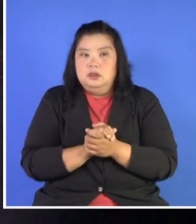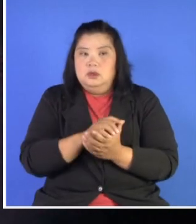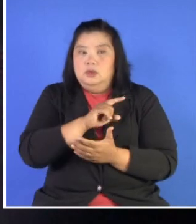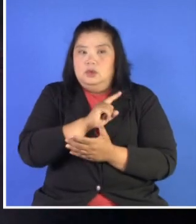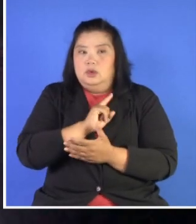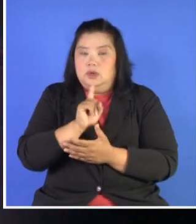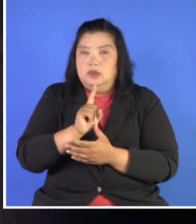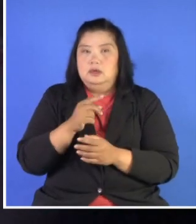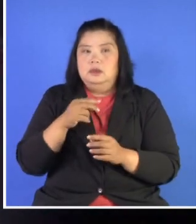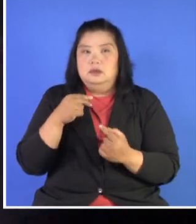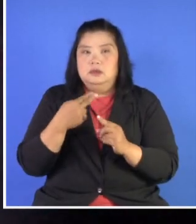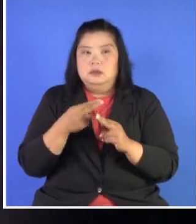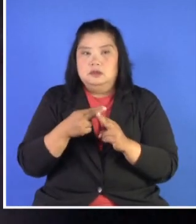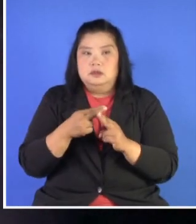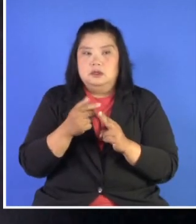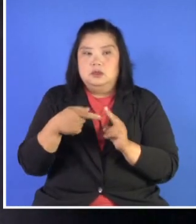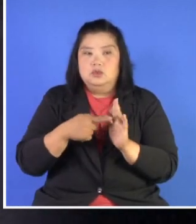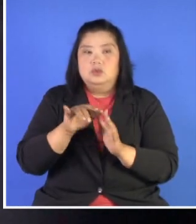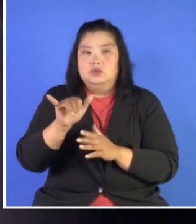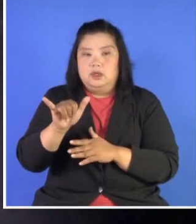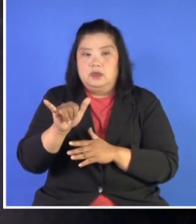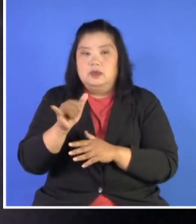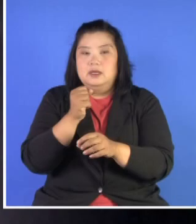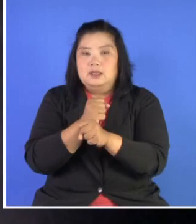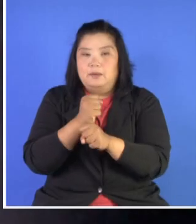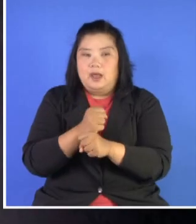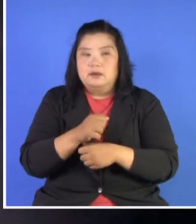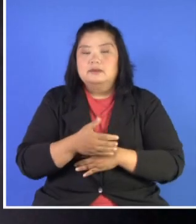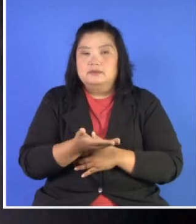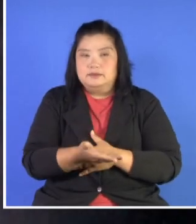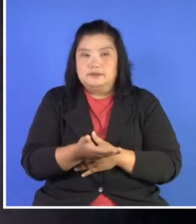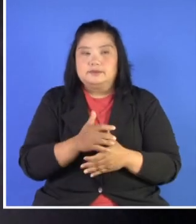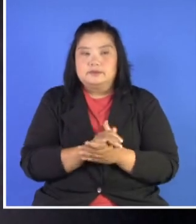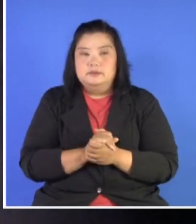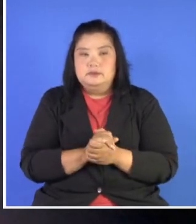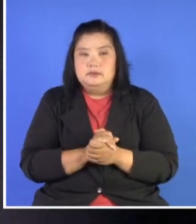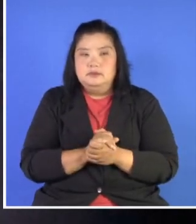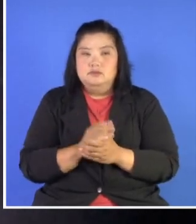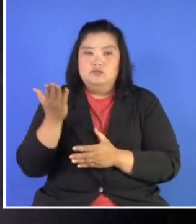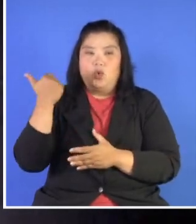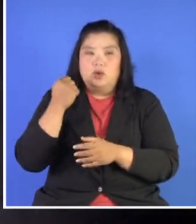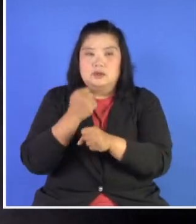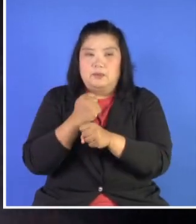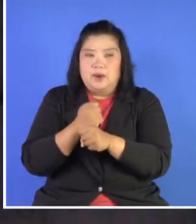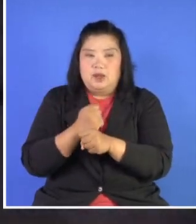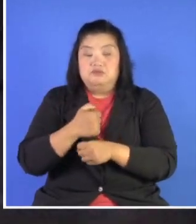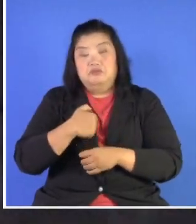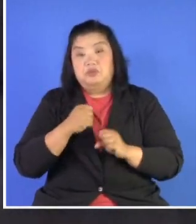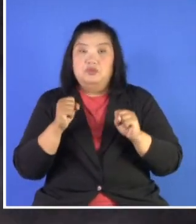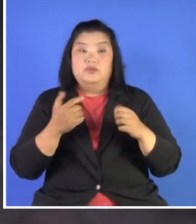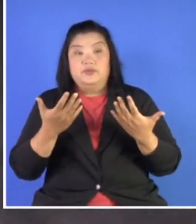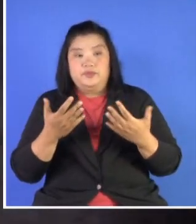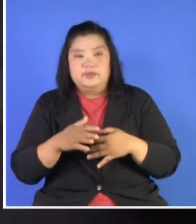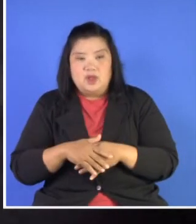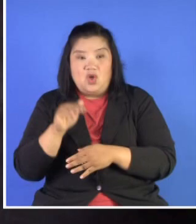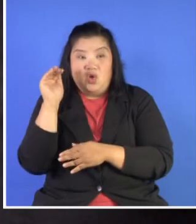อยตำรวจเอกสุรชัยอนุชาติรองสารวัตรปราบปรามสน.ภาษีเจริญนะคะเป็นตชด.เก่าก็เลยบอกไม่กลัว อ สรพิษเห